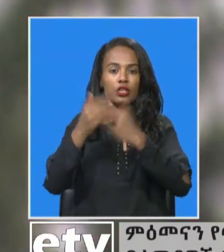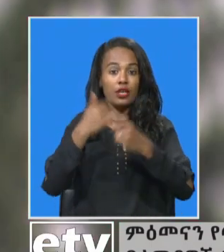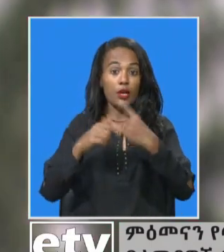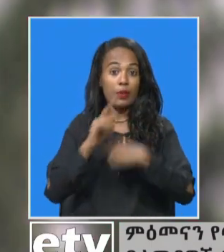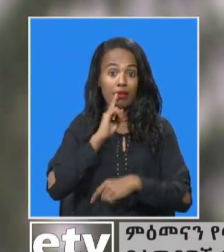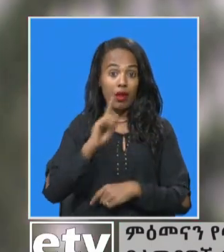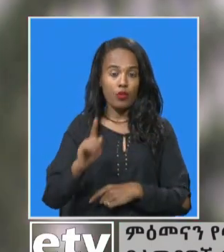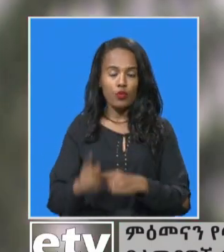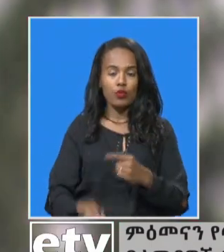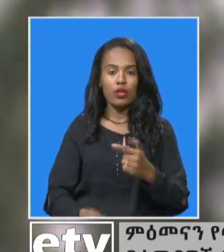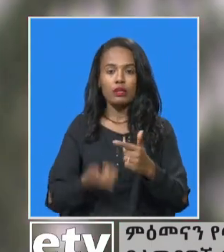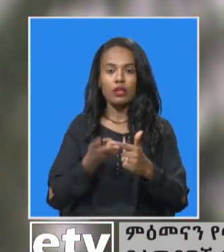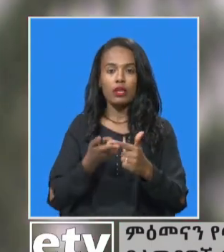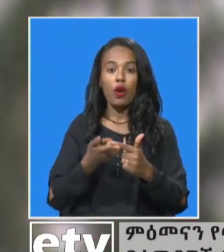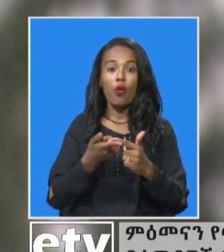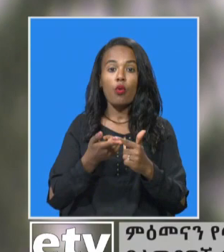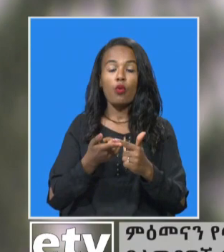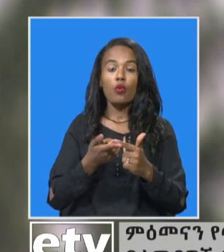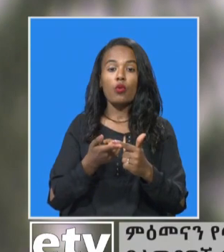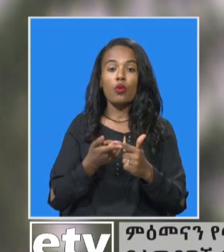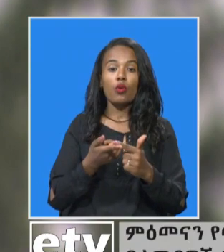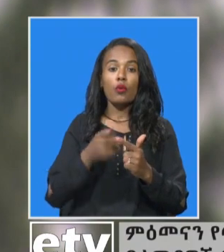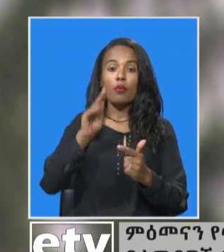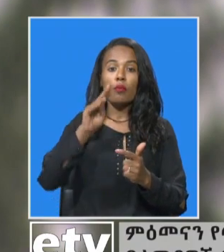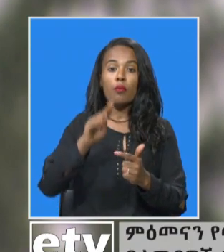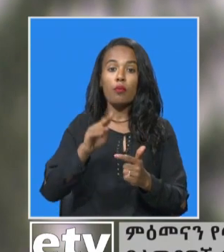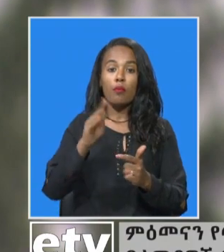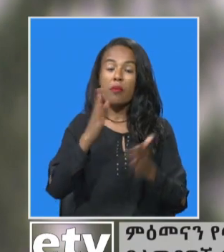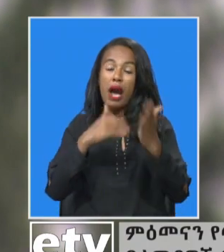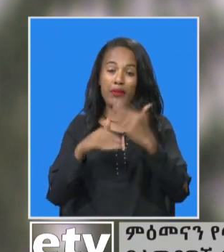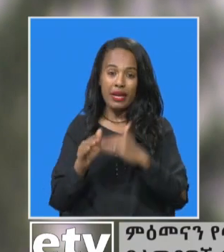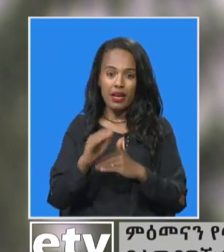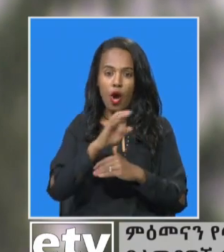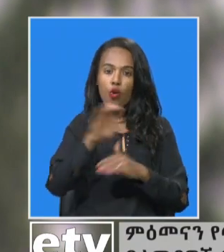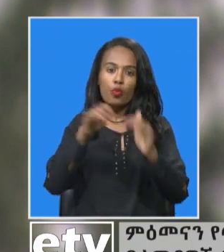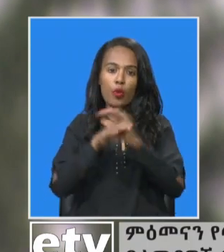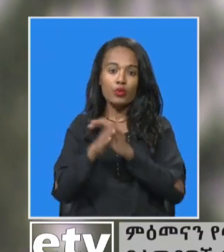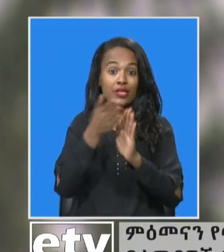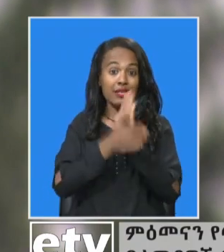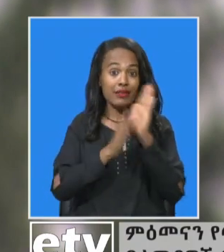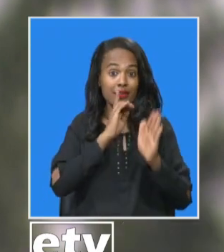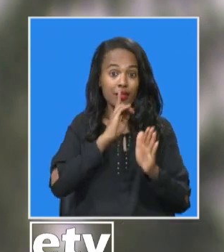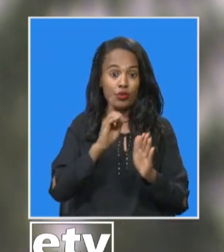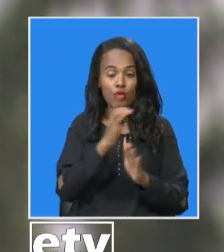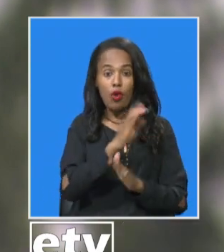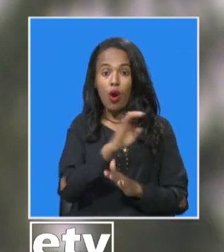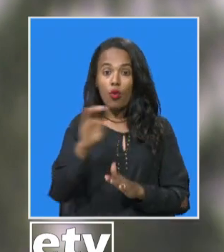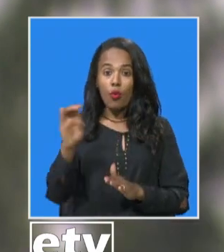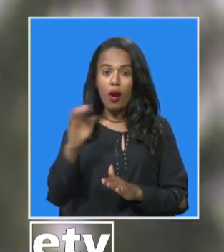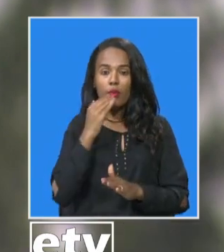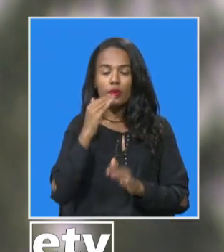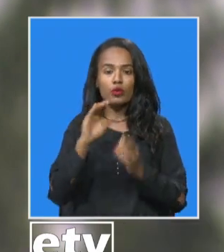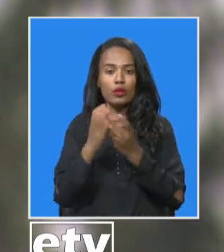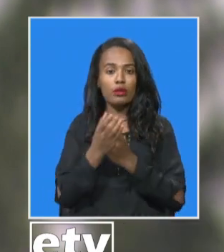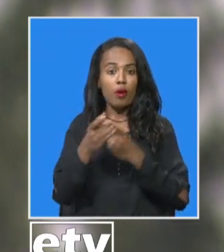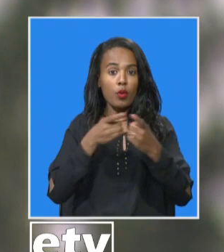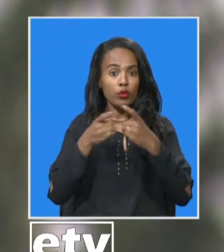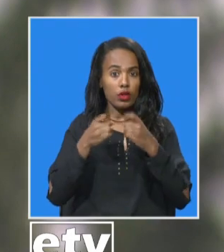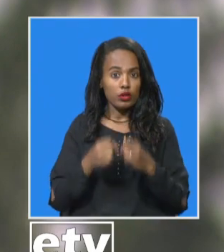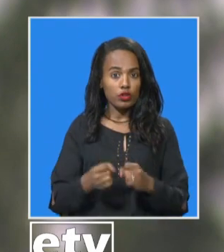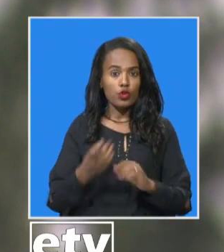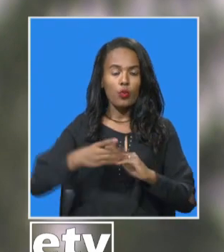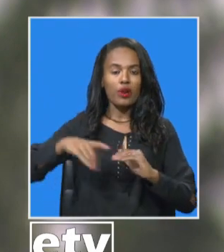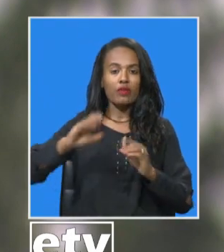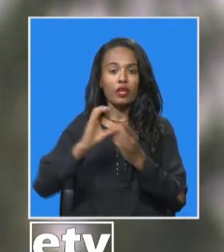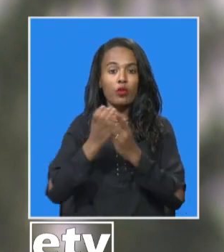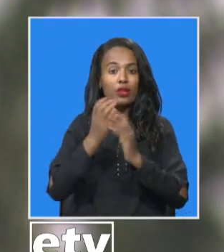ነው። ሁለተኛው ዌቭ ወይም ደግሞ ሁለተኛው ማዕበል አውሮፓ ውስጥ እየተከሰተ ነው። አውሮፓ እንግዲህ በጥሩ ሁኔታ መቆጣጠር ችለው